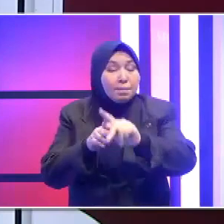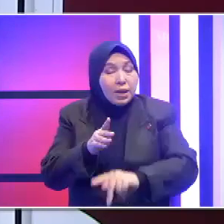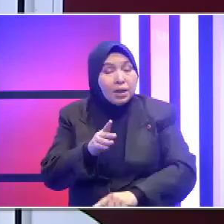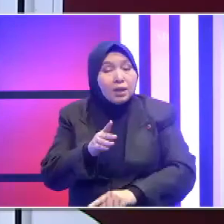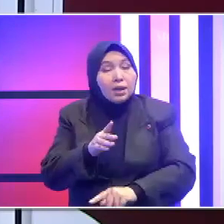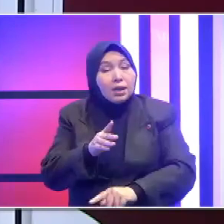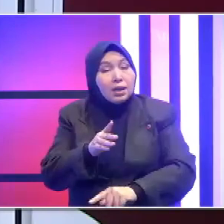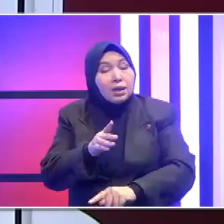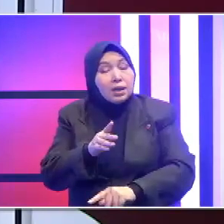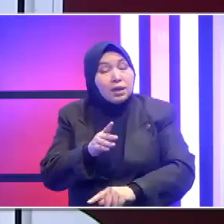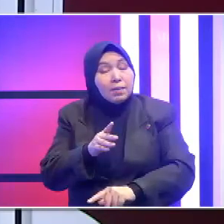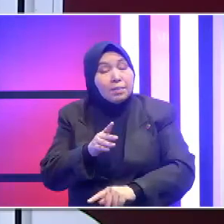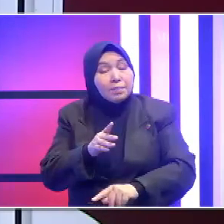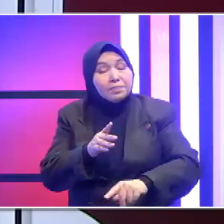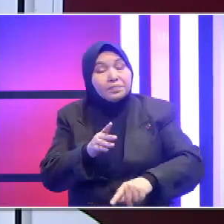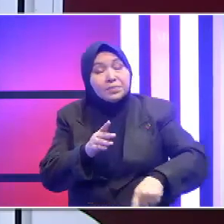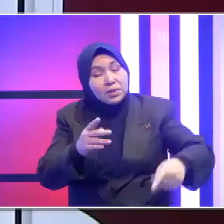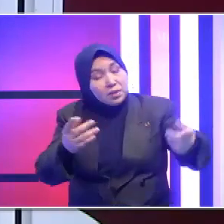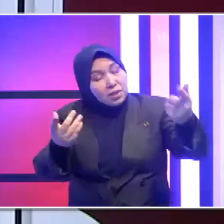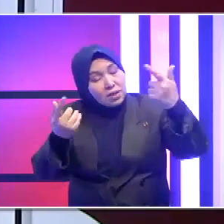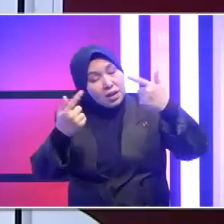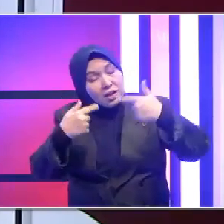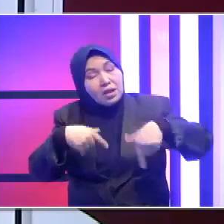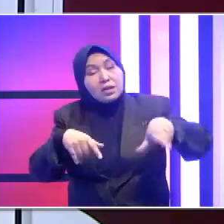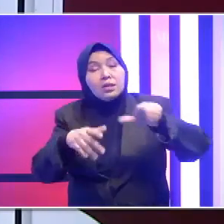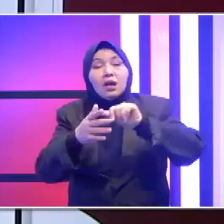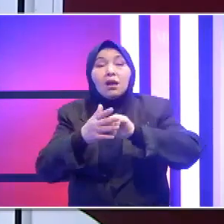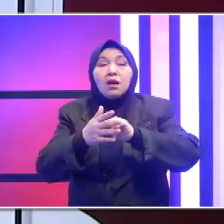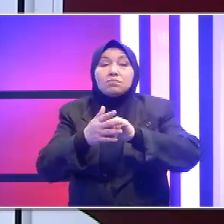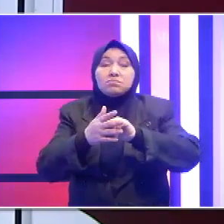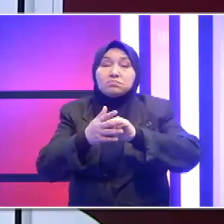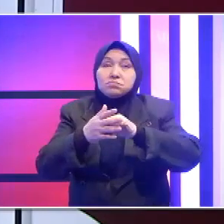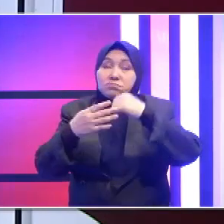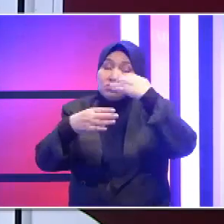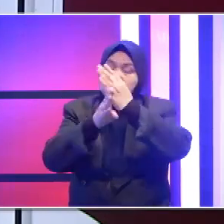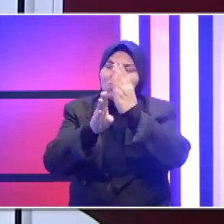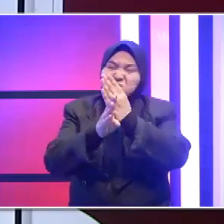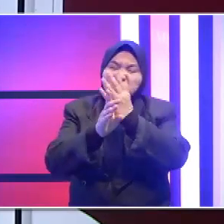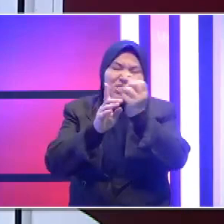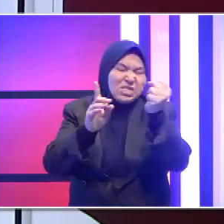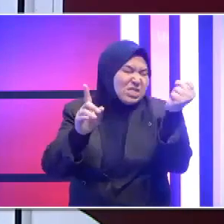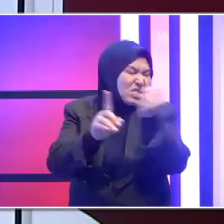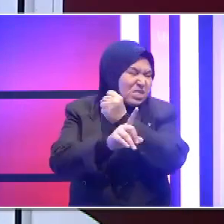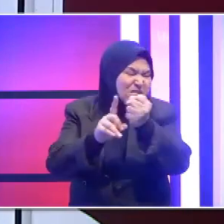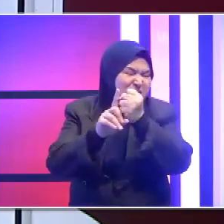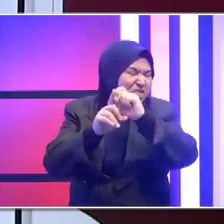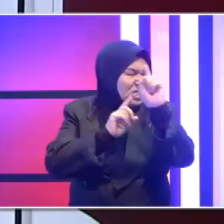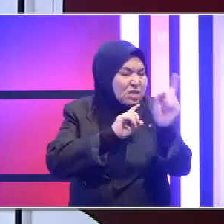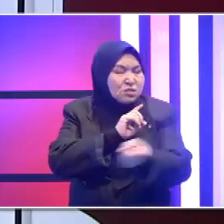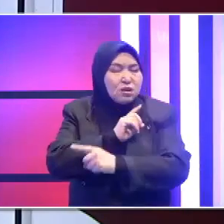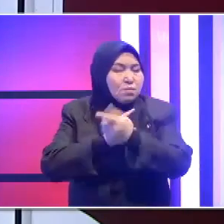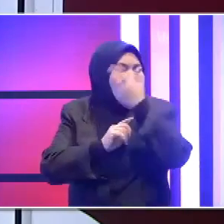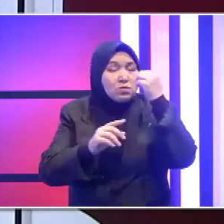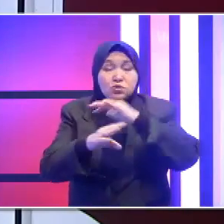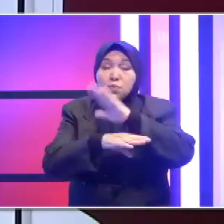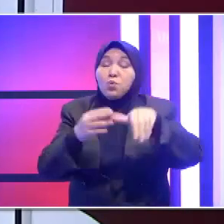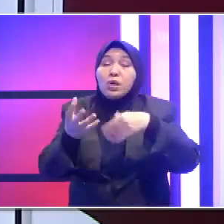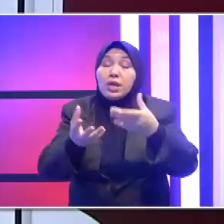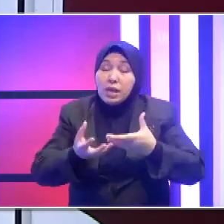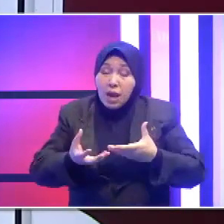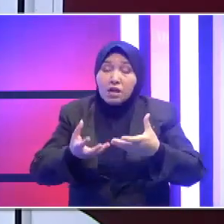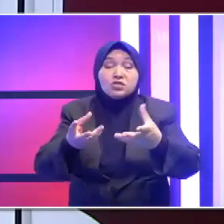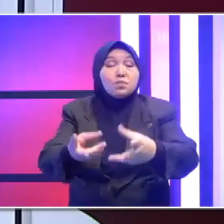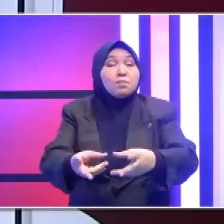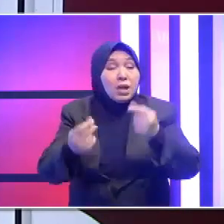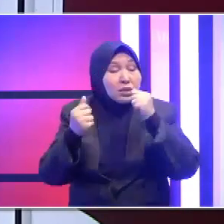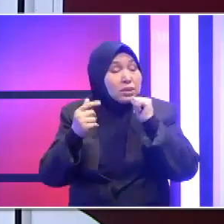al-bukhari yaitu berkedip hadirkan dalam keadaan yang tersiksa karenanya mereka ini semua genap HB cepat dia